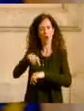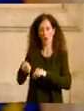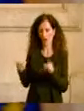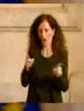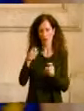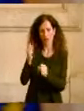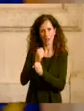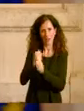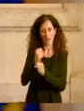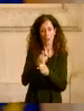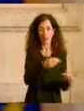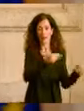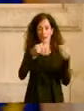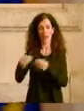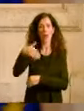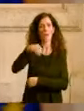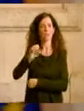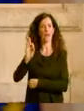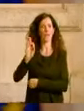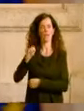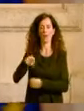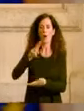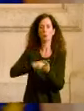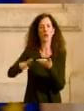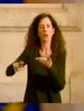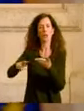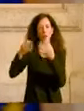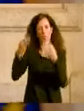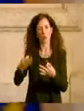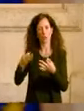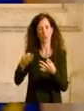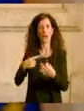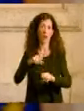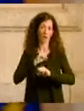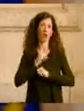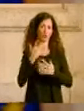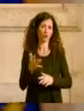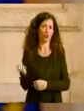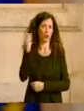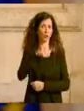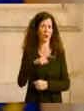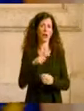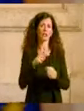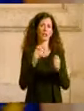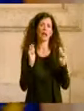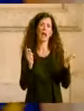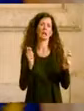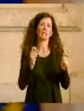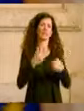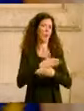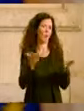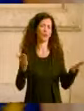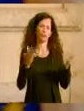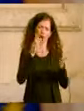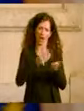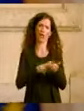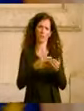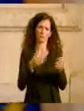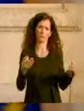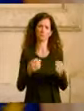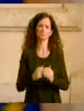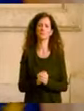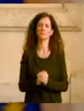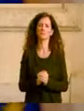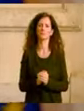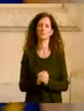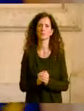passa al MEF per la bollinatura finale. Io credo che già domani andrà in Gazzetta Ufficiale, confido già domani. Per quanto riguarda